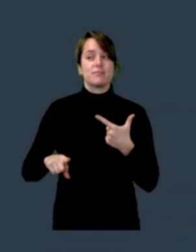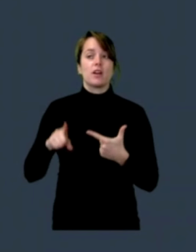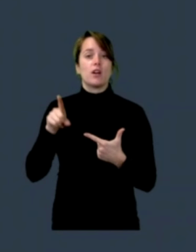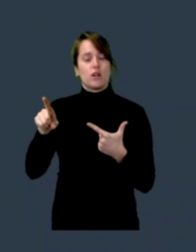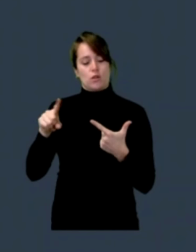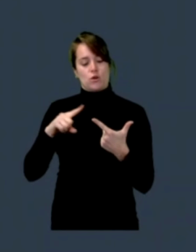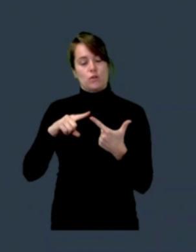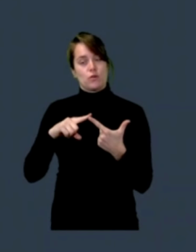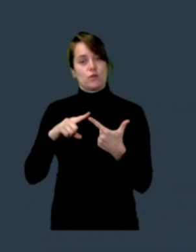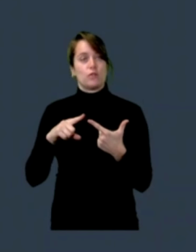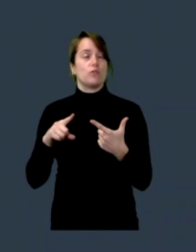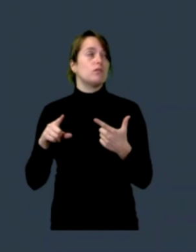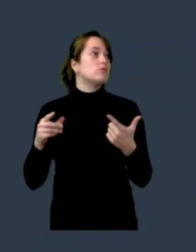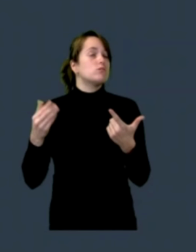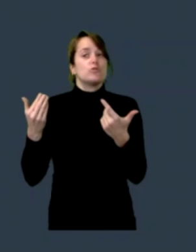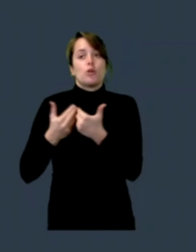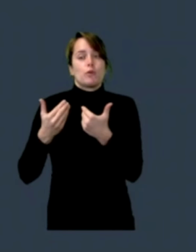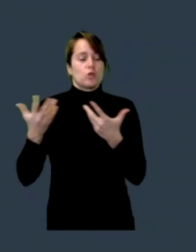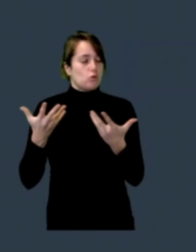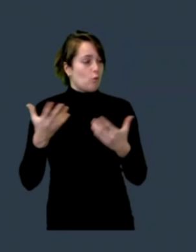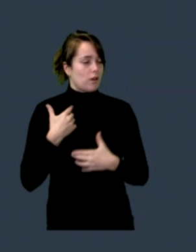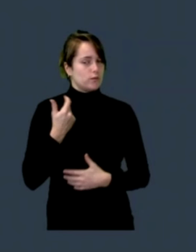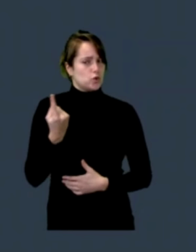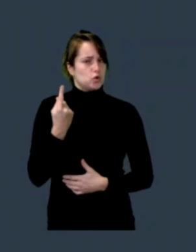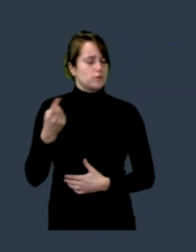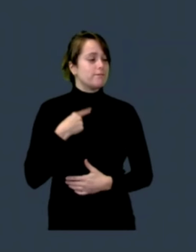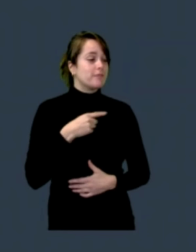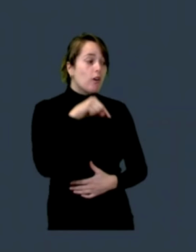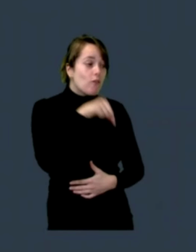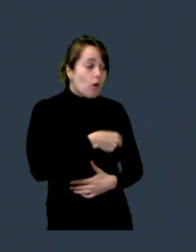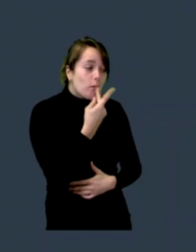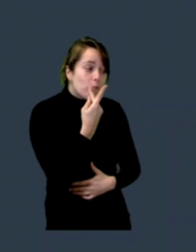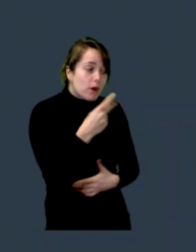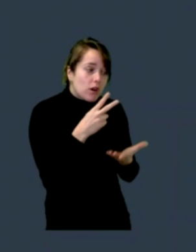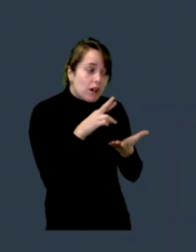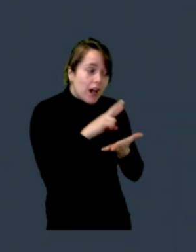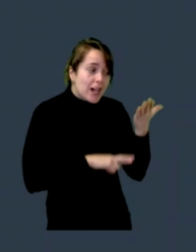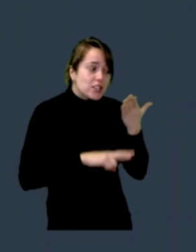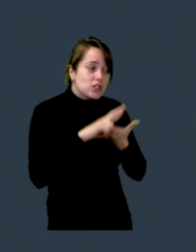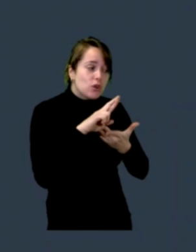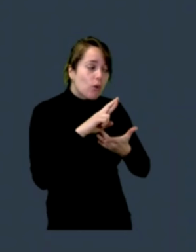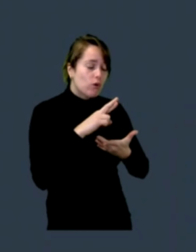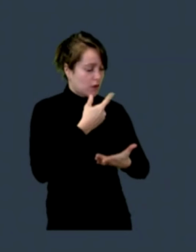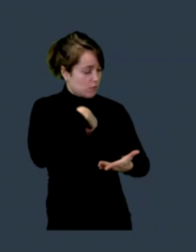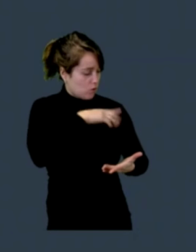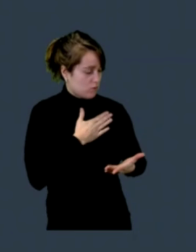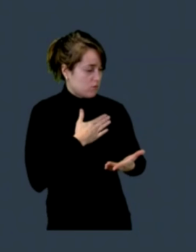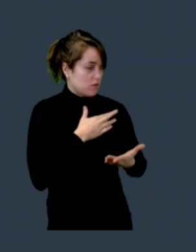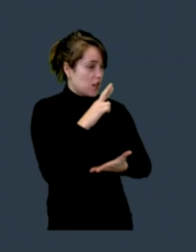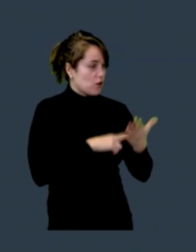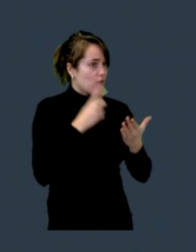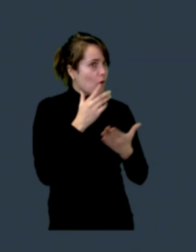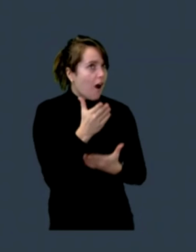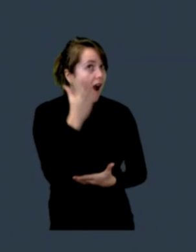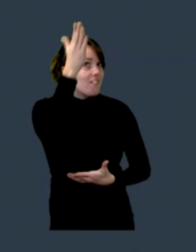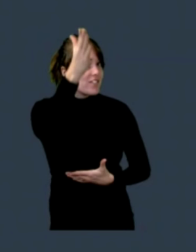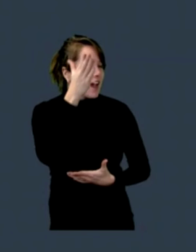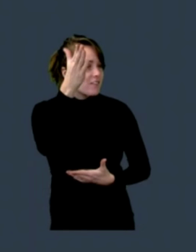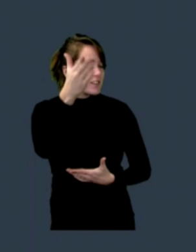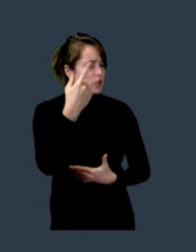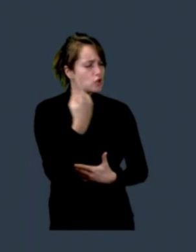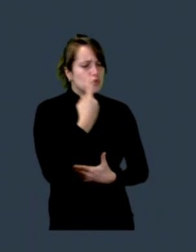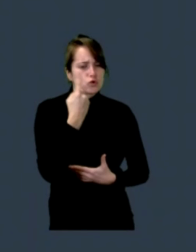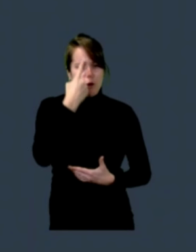m'avait toujours dit, il faut projeter notre région vers l'avenir. Avoir l'ambition pour les nouvelles technologies,